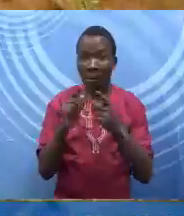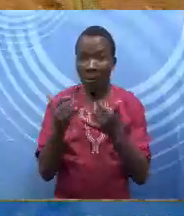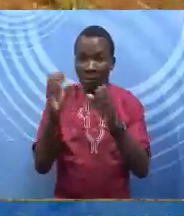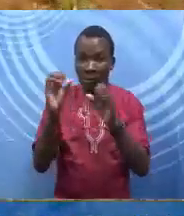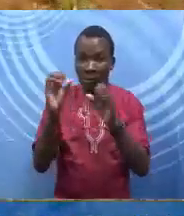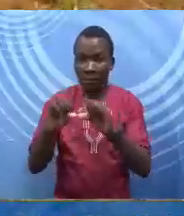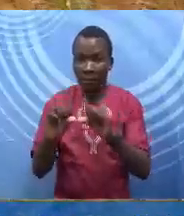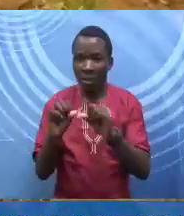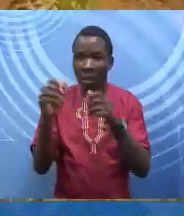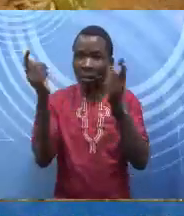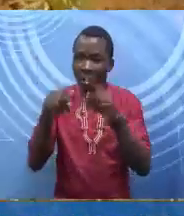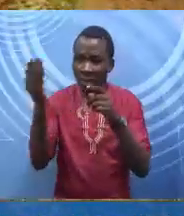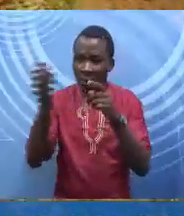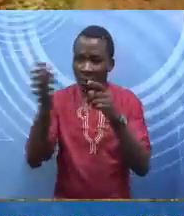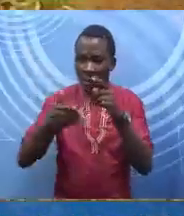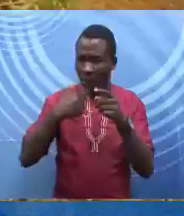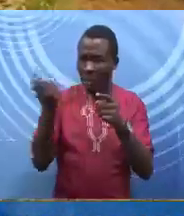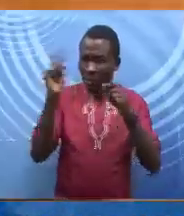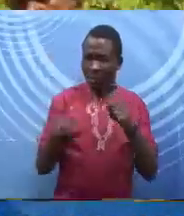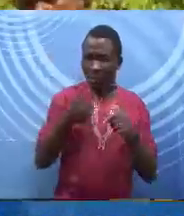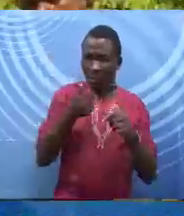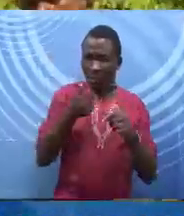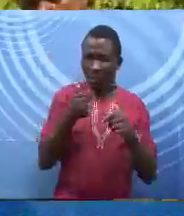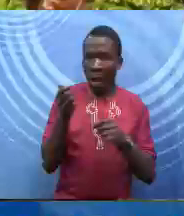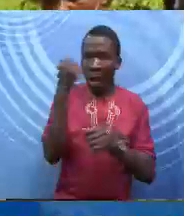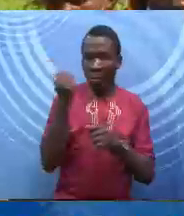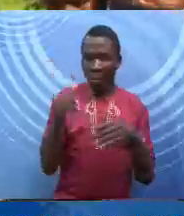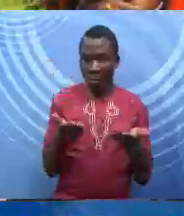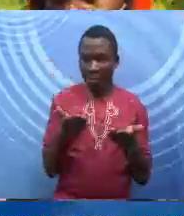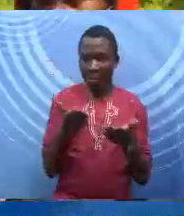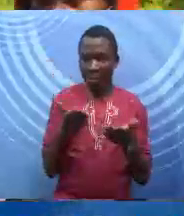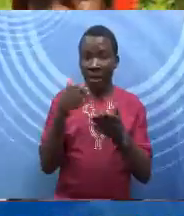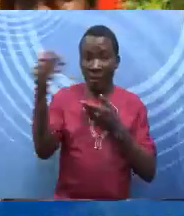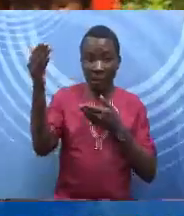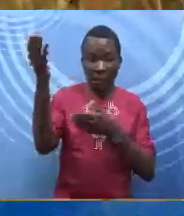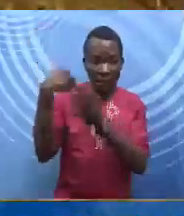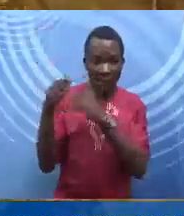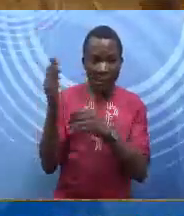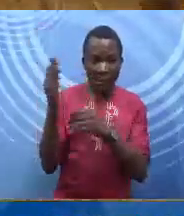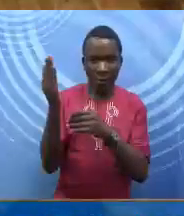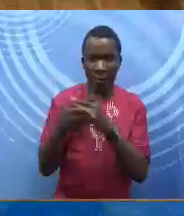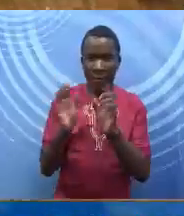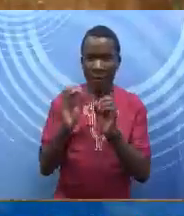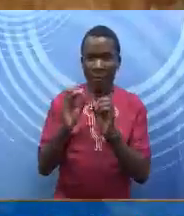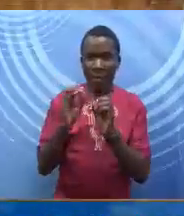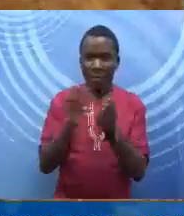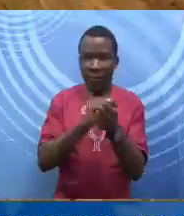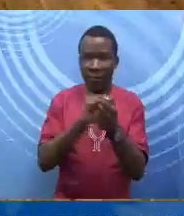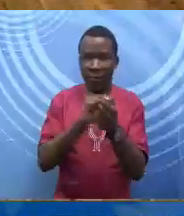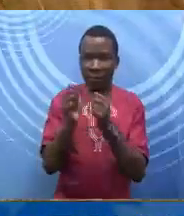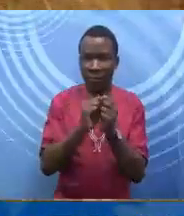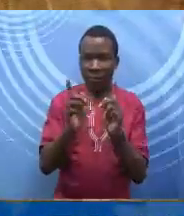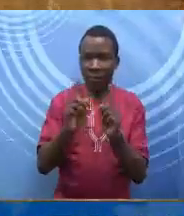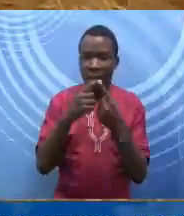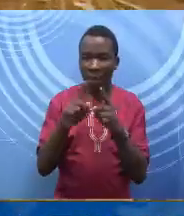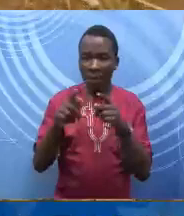aribo baje bagatema ahangaha navuga ngo hizanye ntihari hakomeye se? Abatema batema gutya rero ntabwo harakaridutse. Ubwo bamaze kuhatema bari gukora